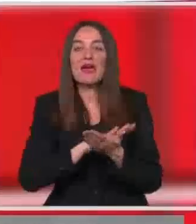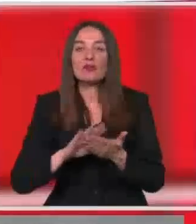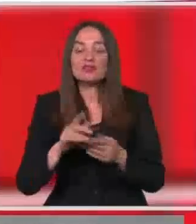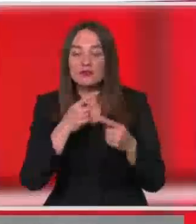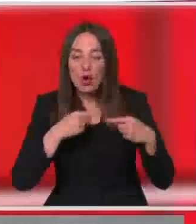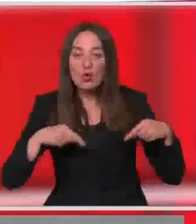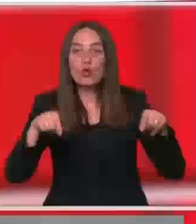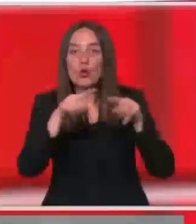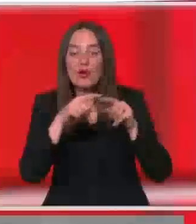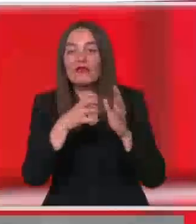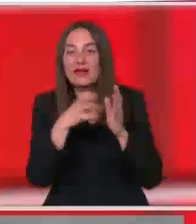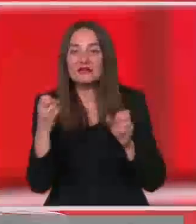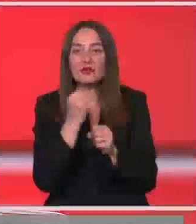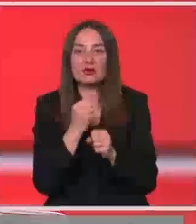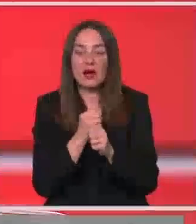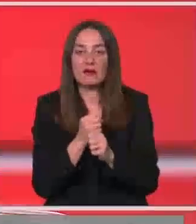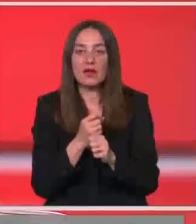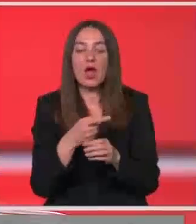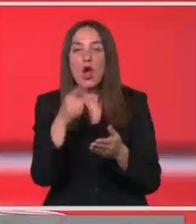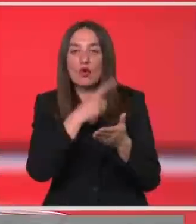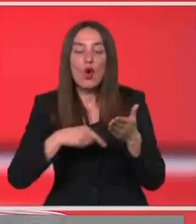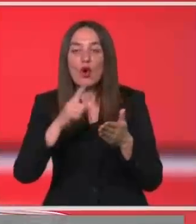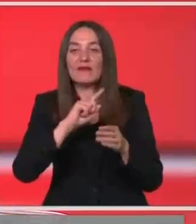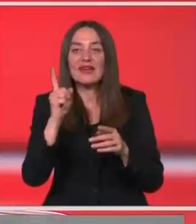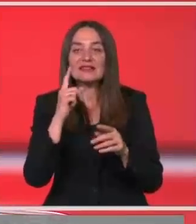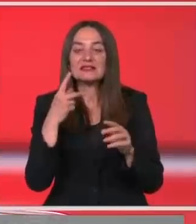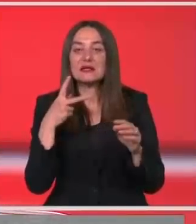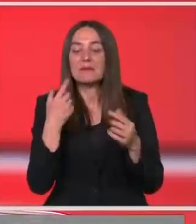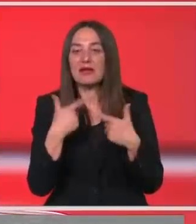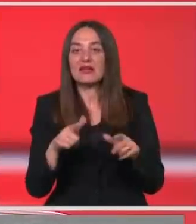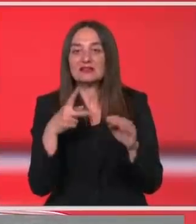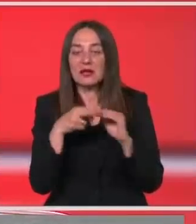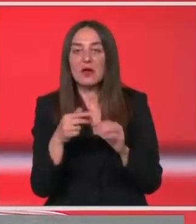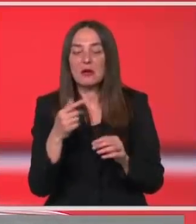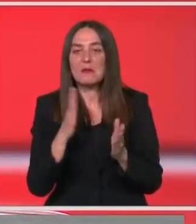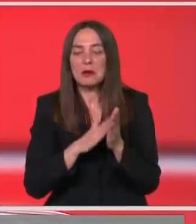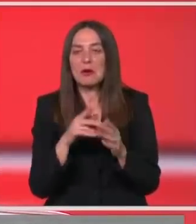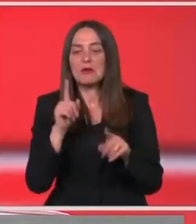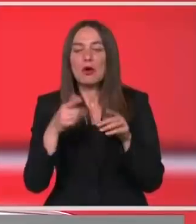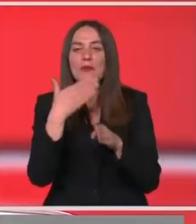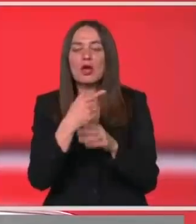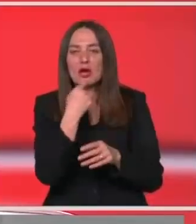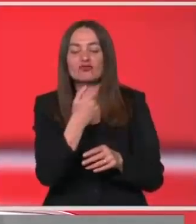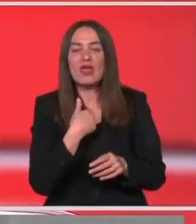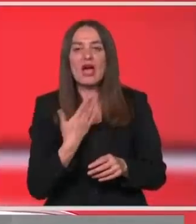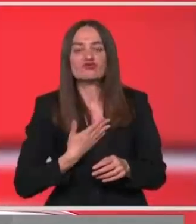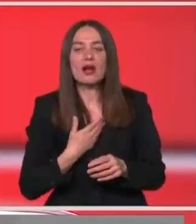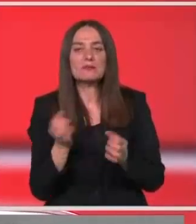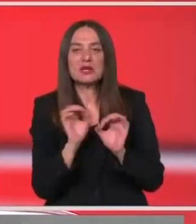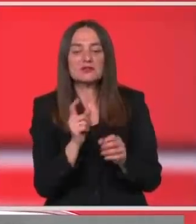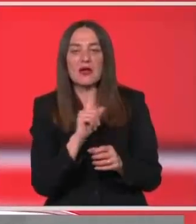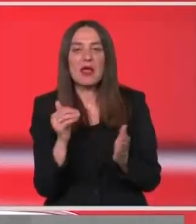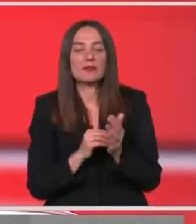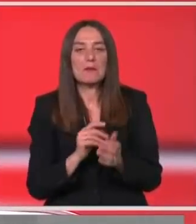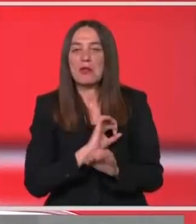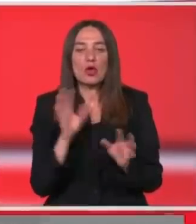krug nastavio da funkcioniš. Dobro, a jel postoji, recimo, sad neko preduzeće kaže ja želim sredstva, ali ne treba niko da mi bude